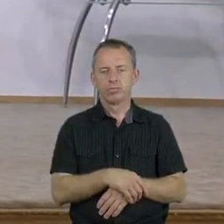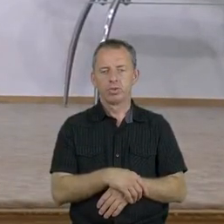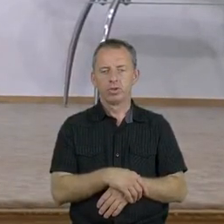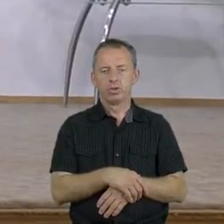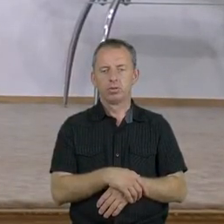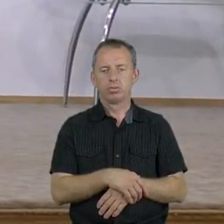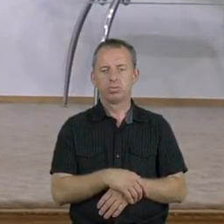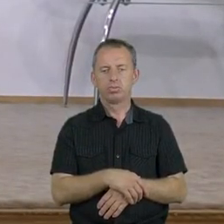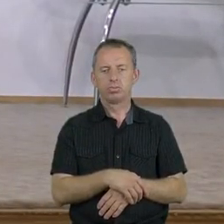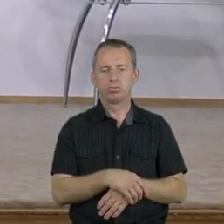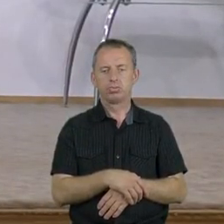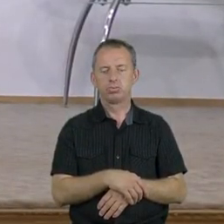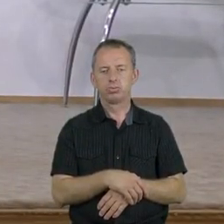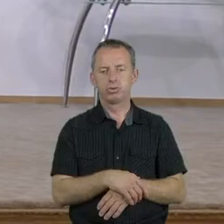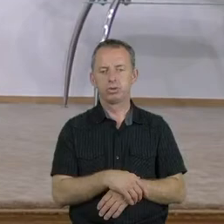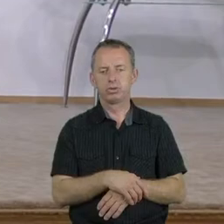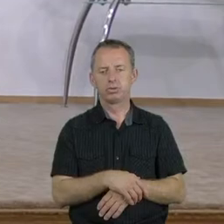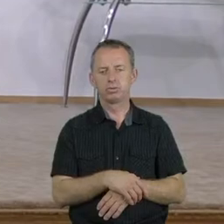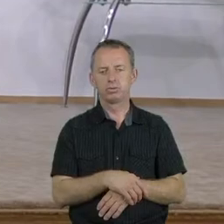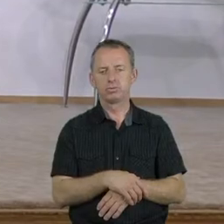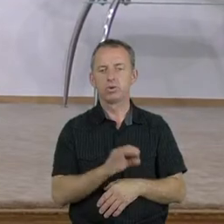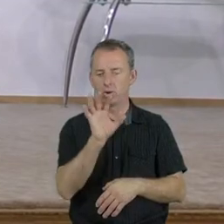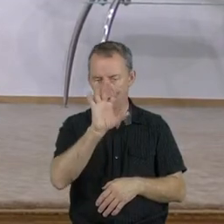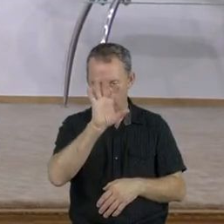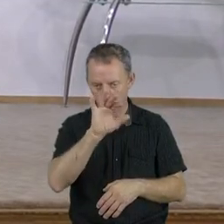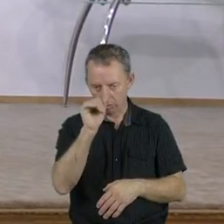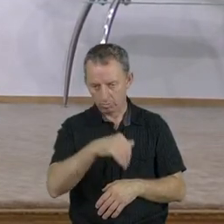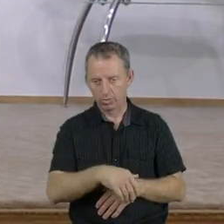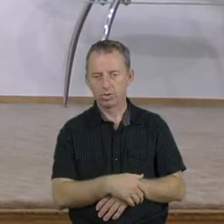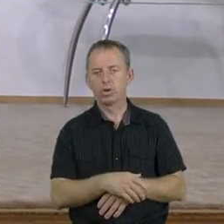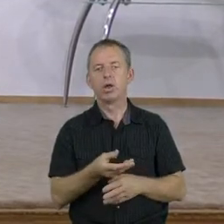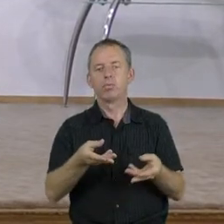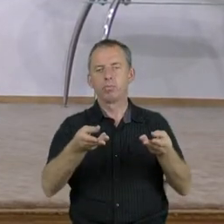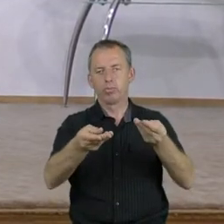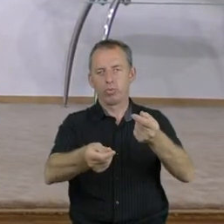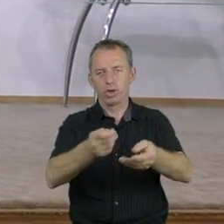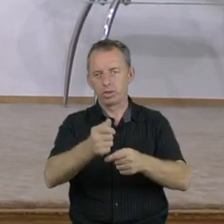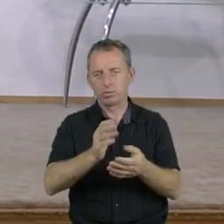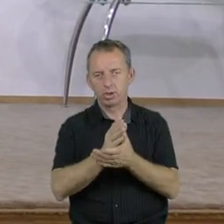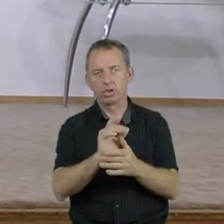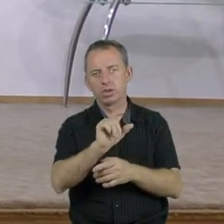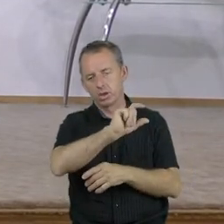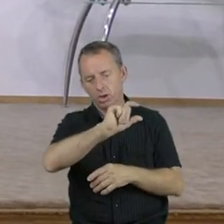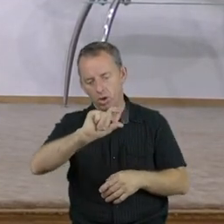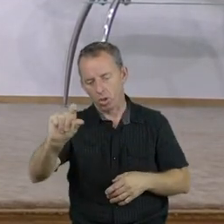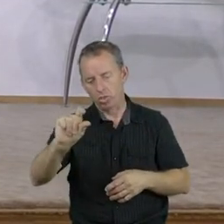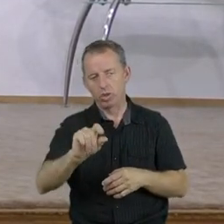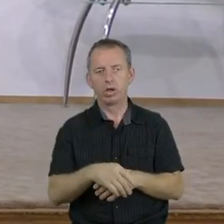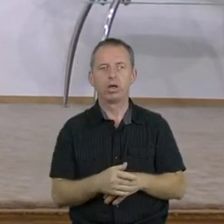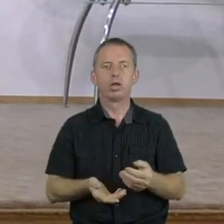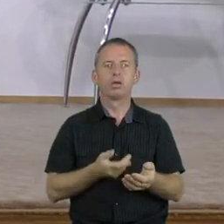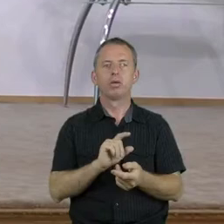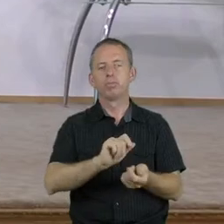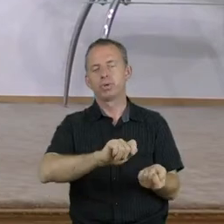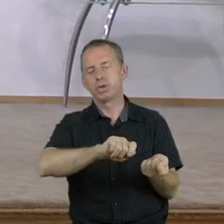Cały czas przypomnę, że ci, którzy nas oglądają, mogą też wpłacać środki przelewem.